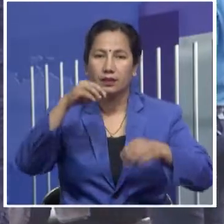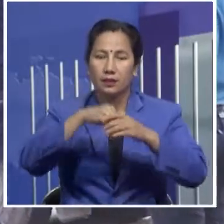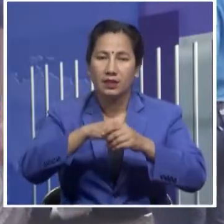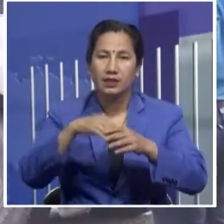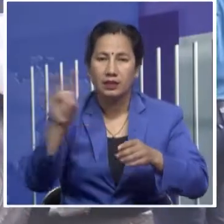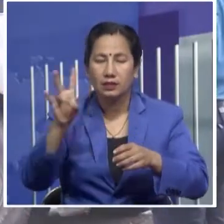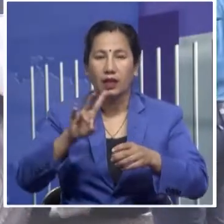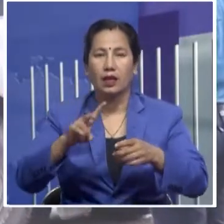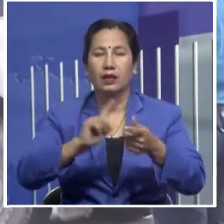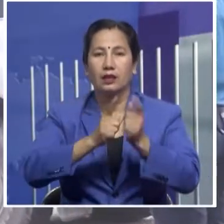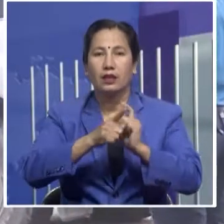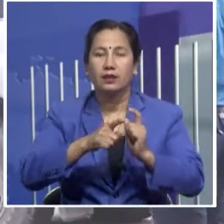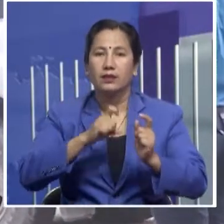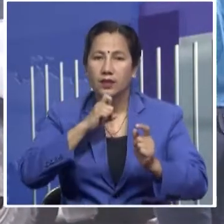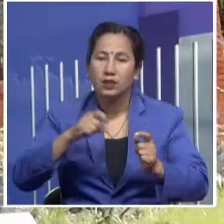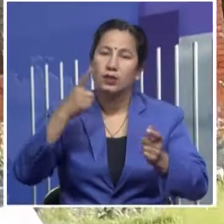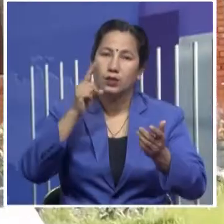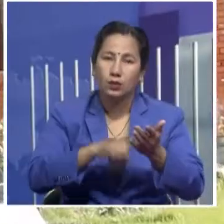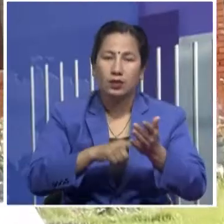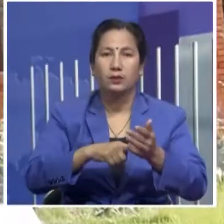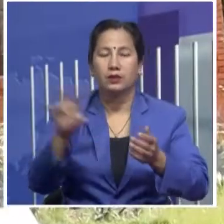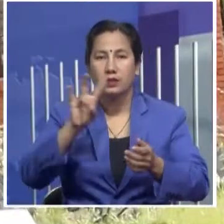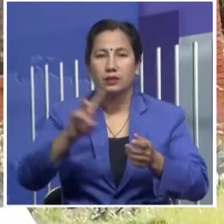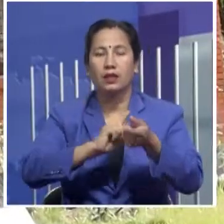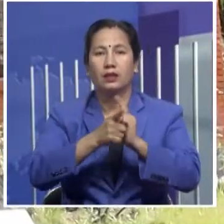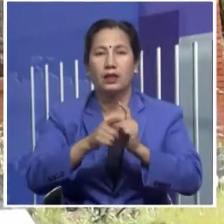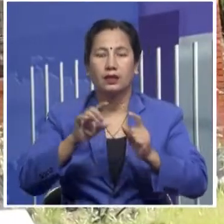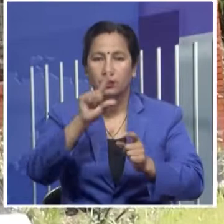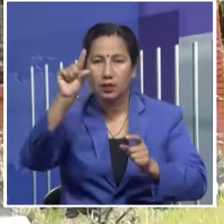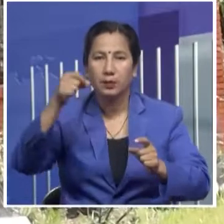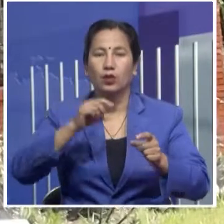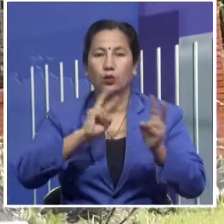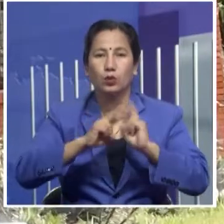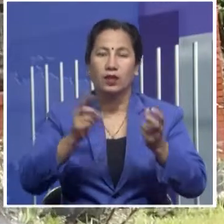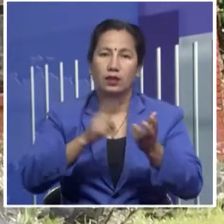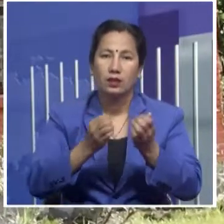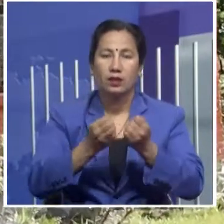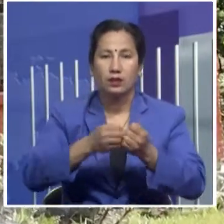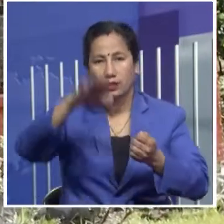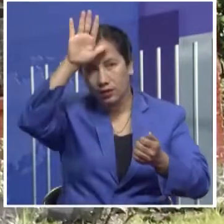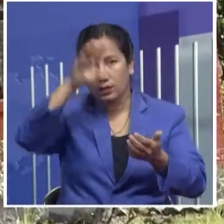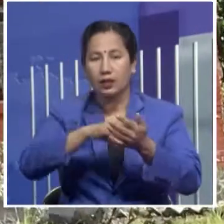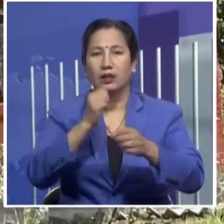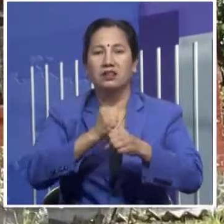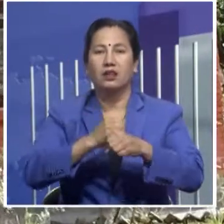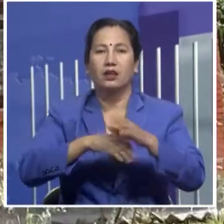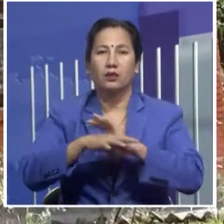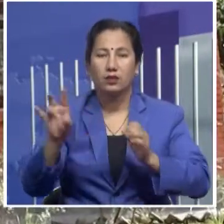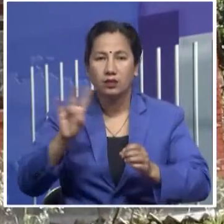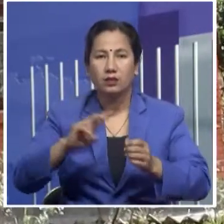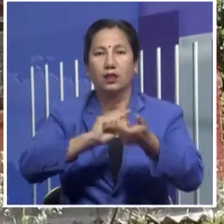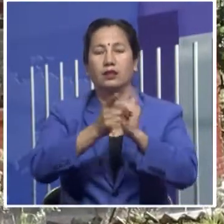शिक्षालय सार्न डेडलाइन नै तोकेपछि शिक्षालय सार्ने विषयले फेरि चर्चा पाउन थालेको छ। खासमा राजधानी कार्यान्वयन र शिक्षालय सार्ने